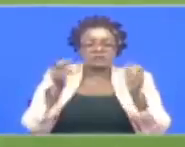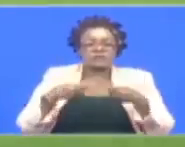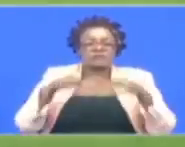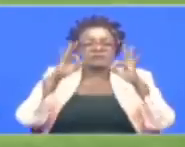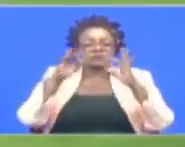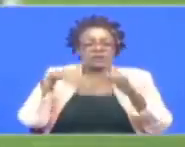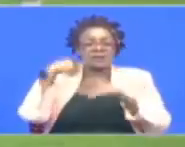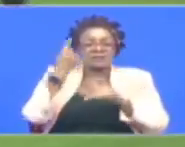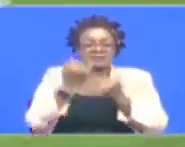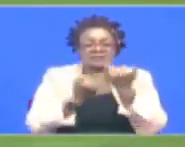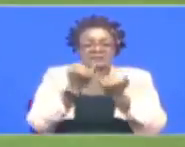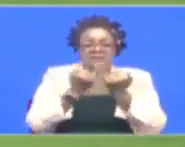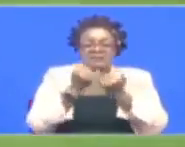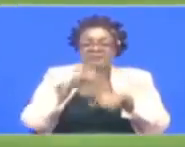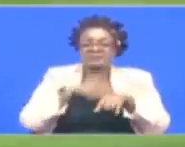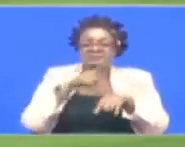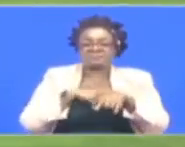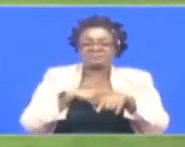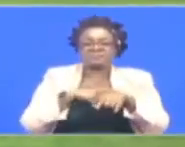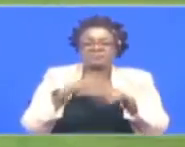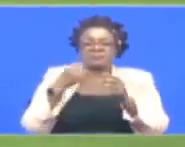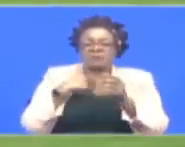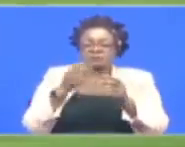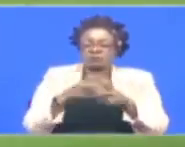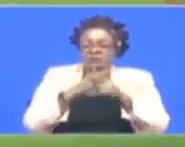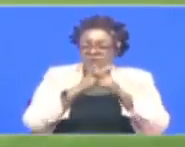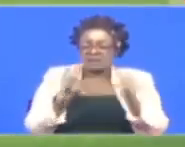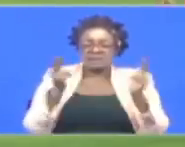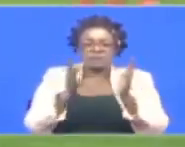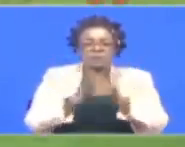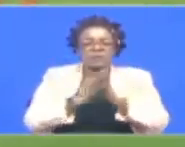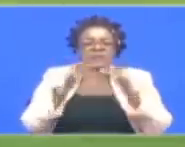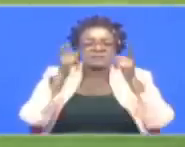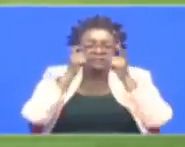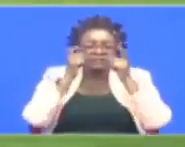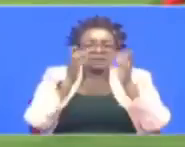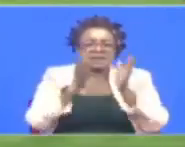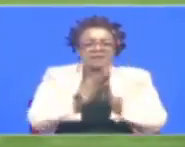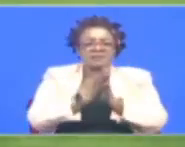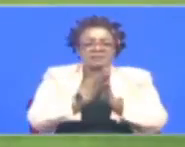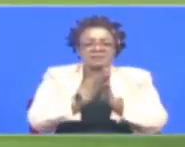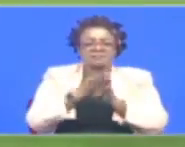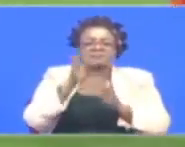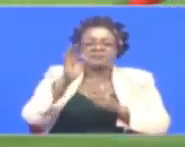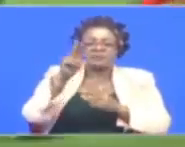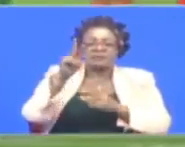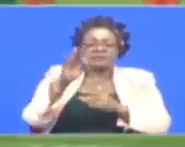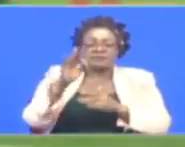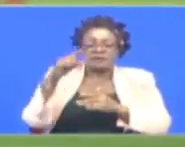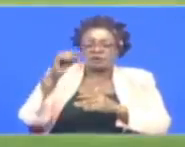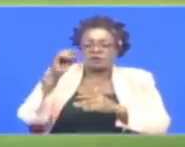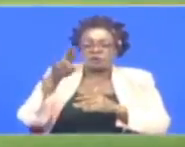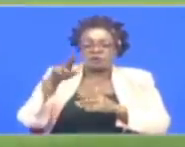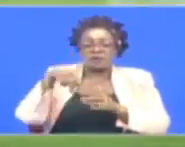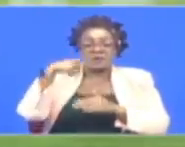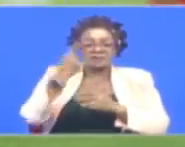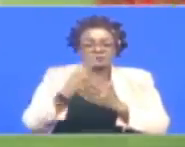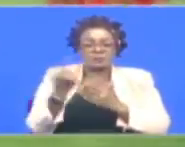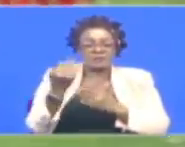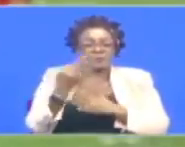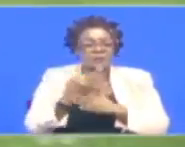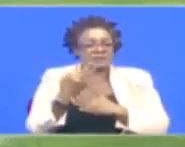ijayo baada ya mechi ya kufungua pazia kati ya mabingwa Tusker na washindi wa kombe la FKF Gurumahi ya Jumatano ijayo.